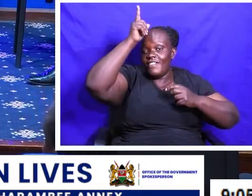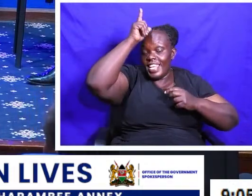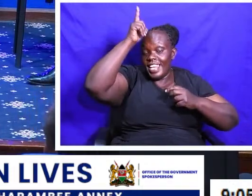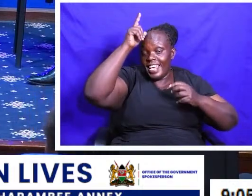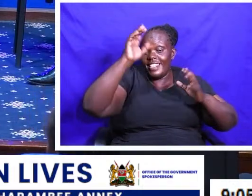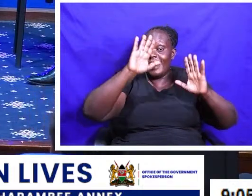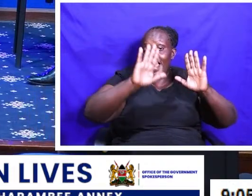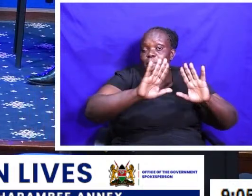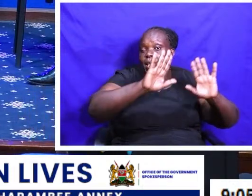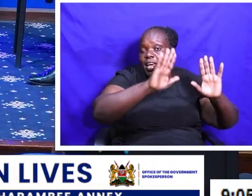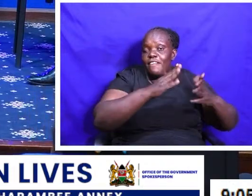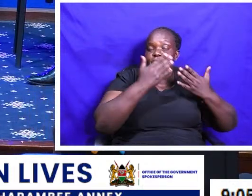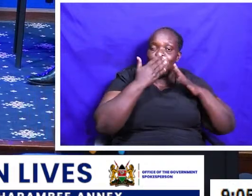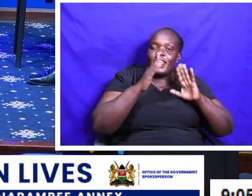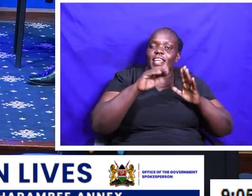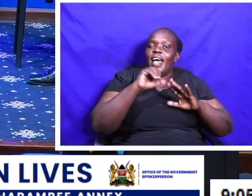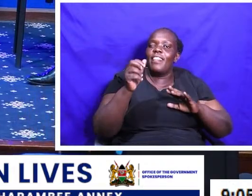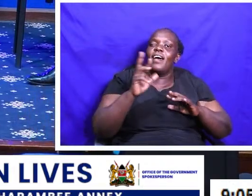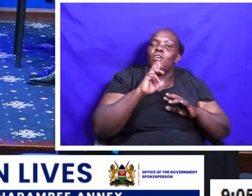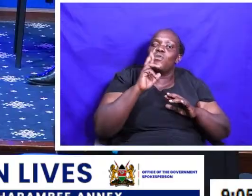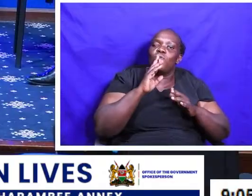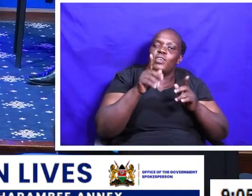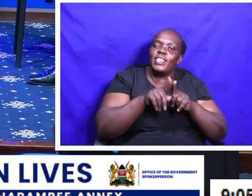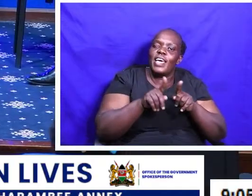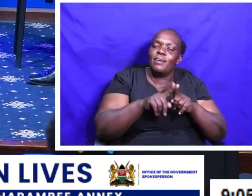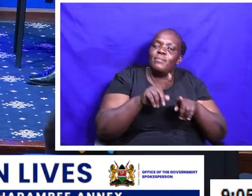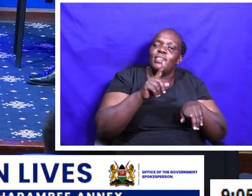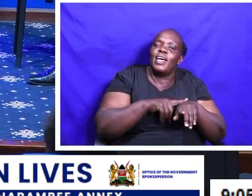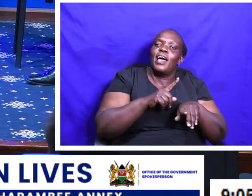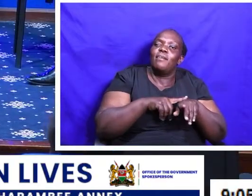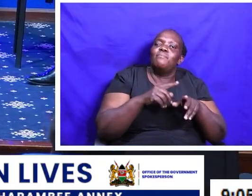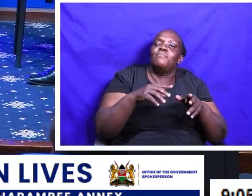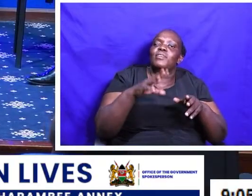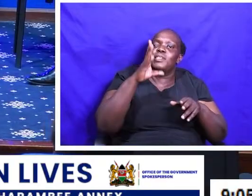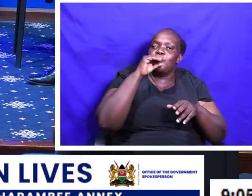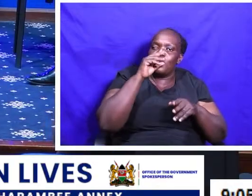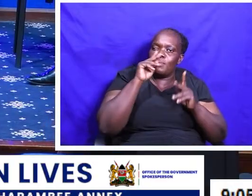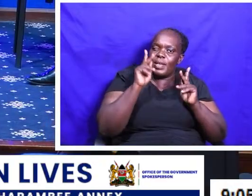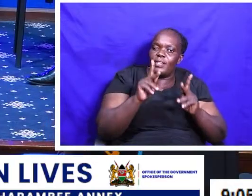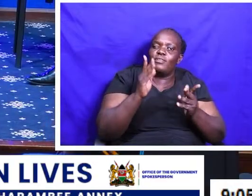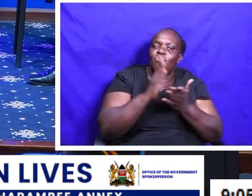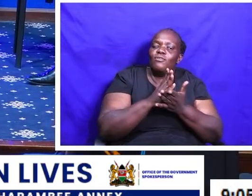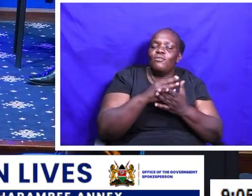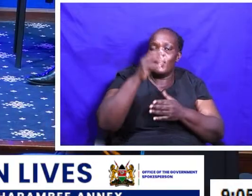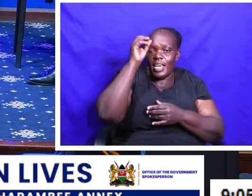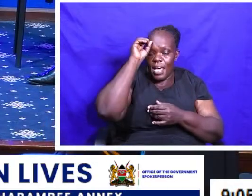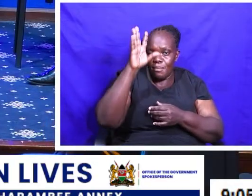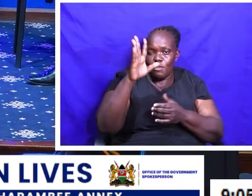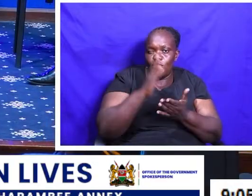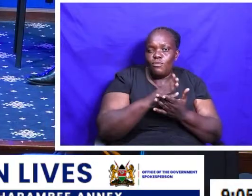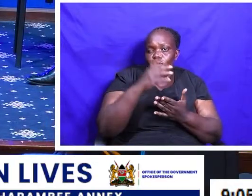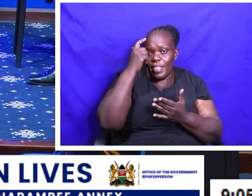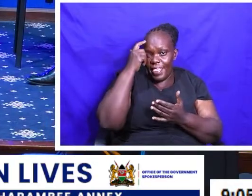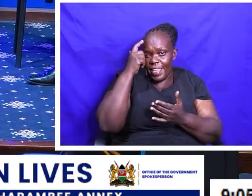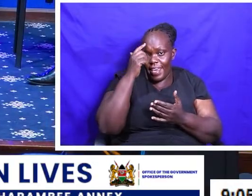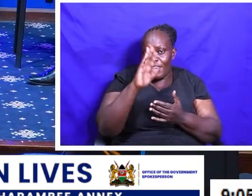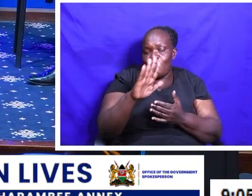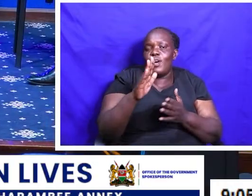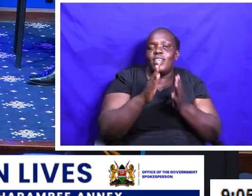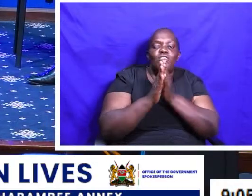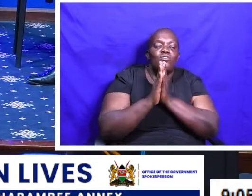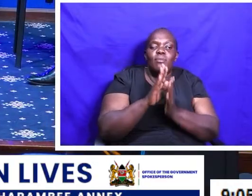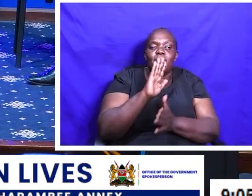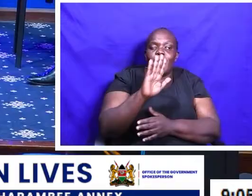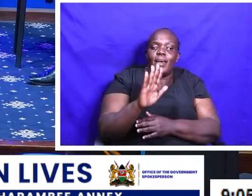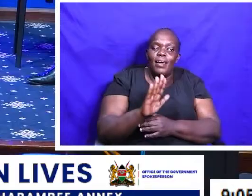mashinani. Kama maboda wa Gedho na Ruiro waliniuza sana wakati nilikuwa simama kuwa mbunge huko na wakiambu yote. So I think, what is your parting